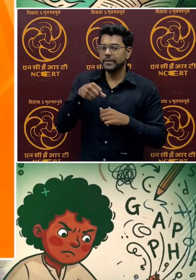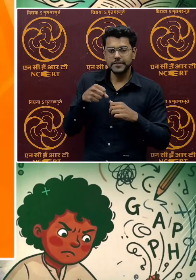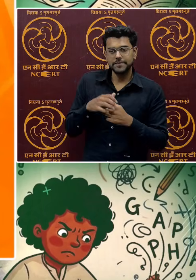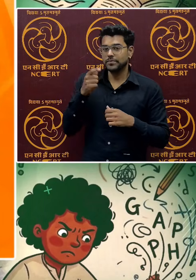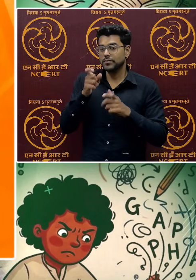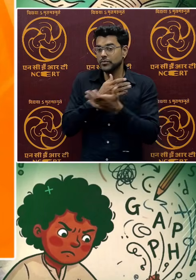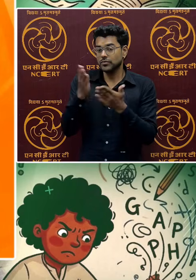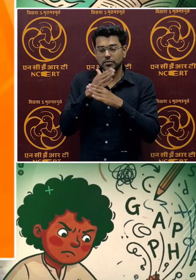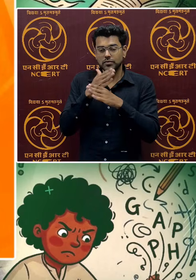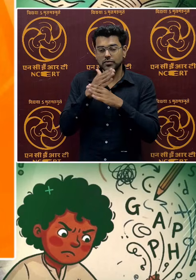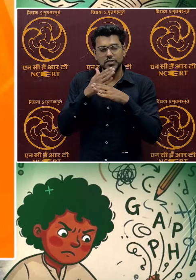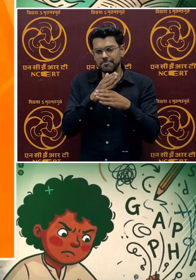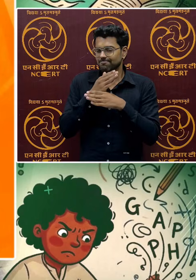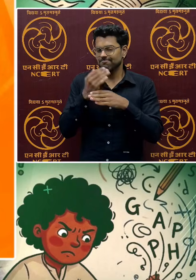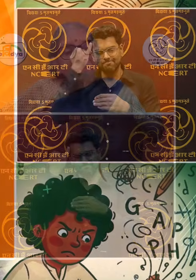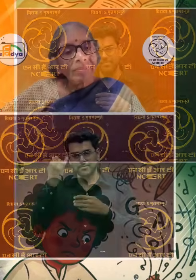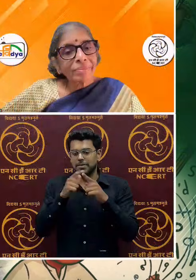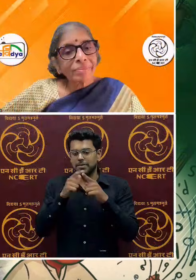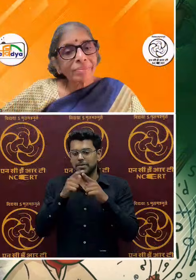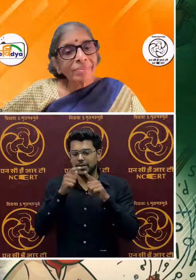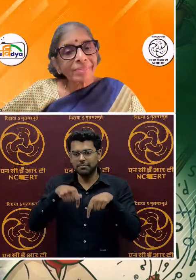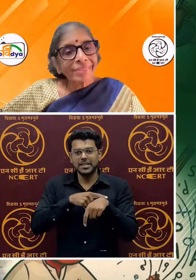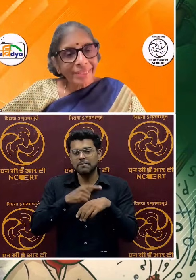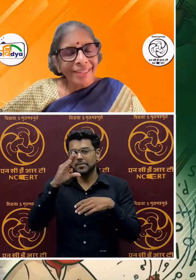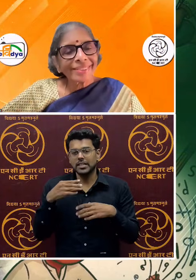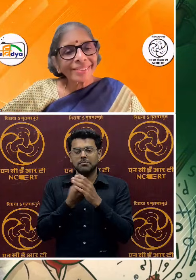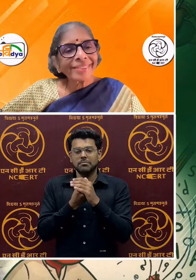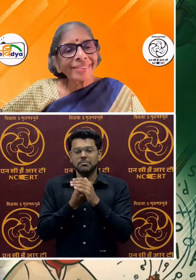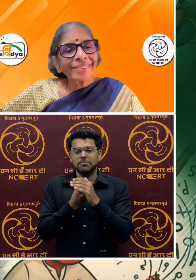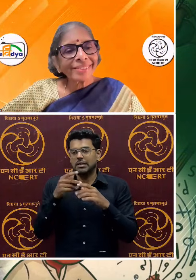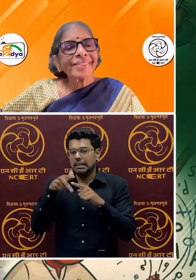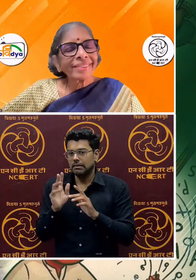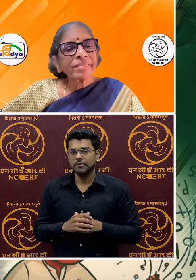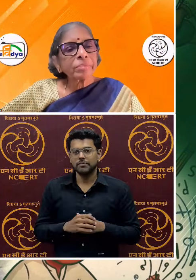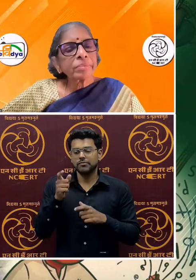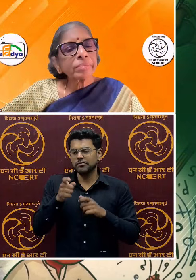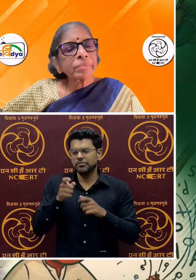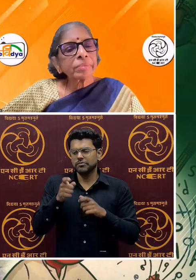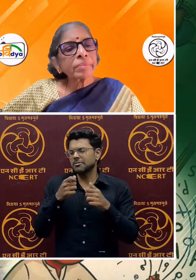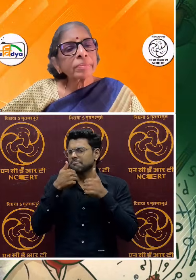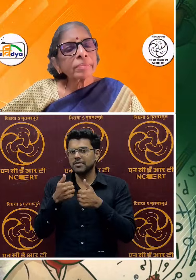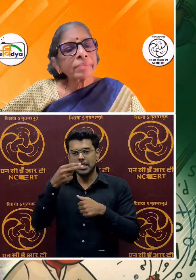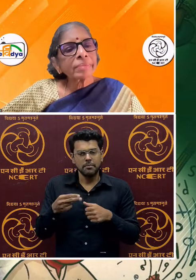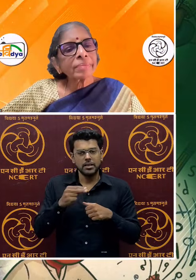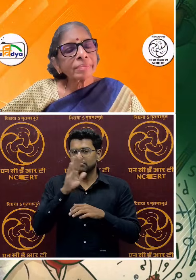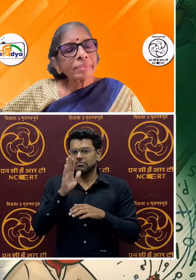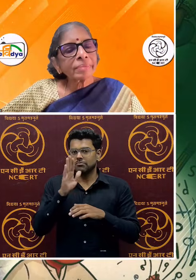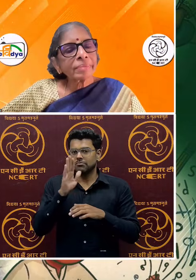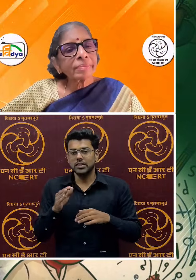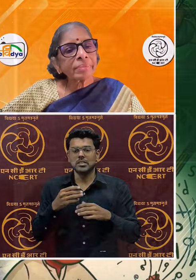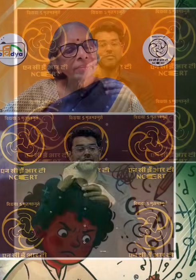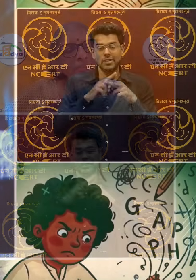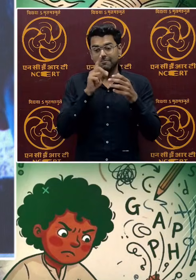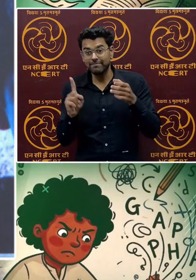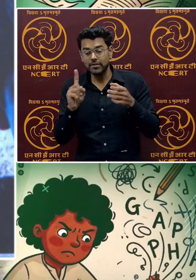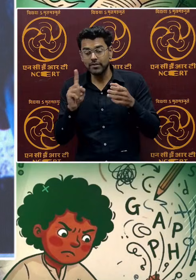you people are sharing some wonderful inputs, but because we do not have enough time, that's why I'm interrupting you. You're absolutely right. Label नहीं करना है, segregation भी करना